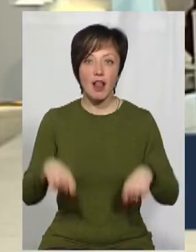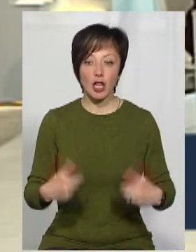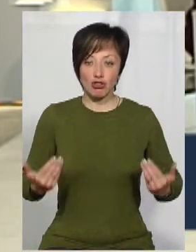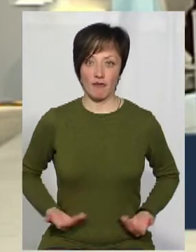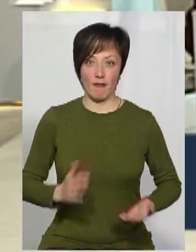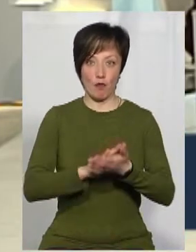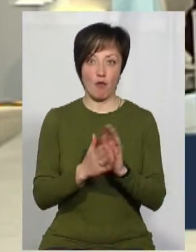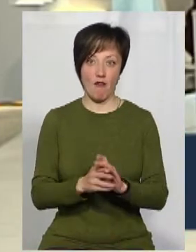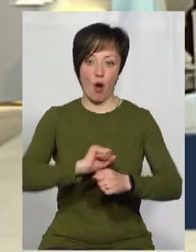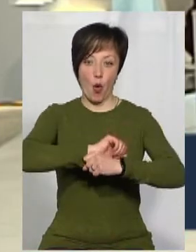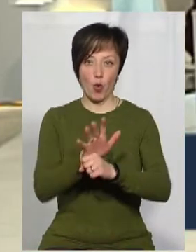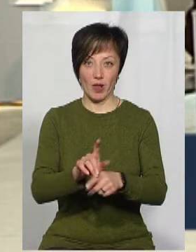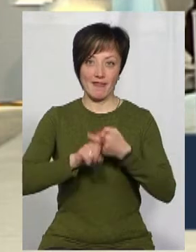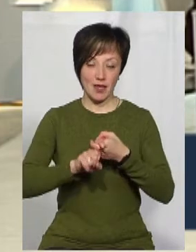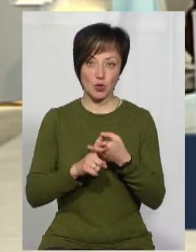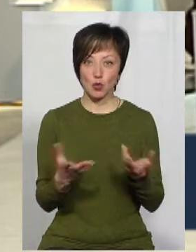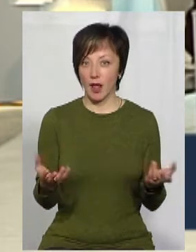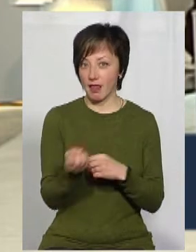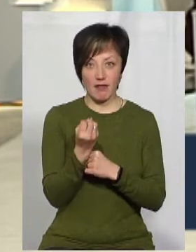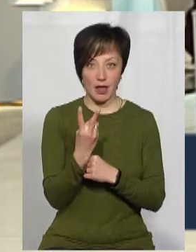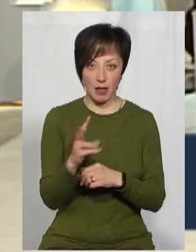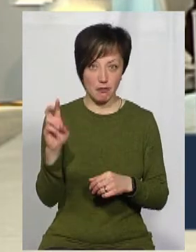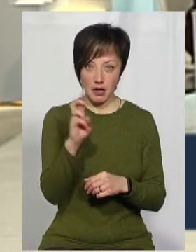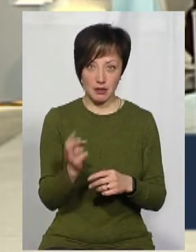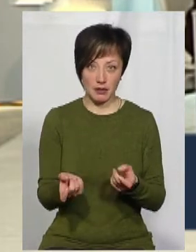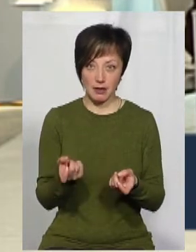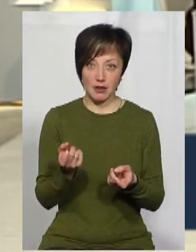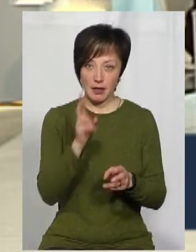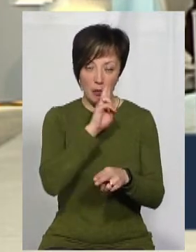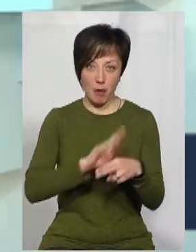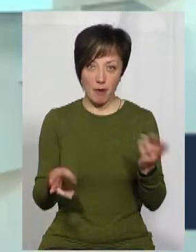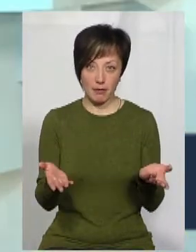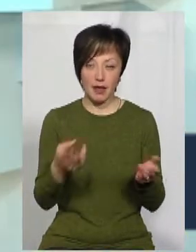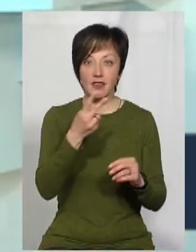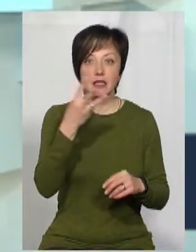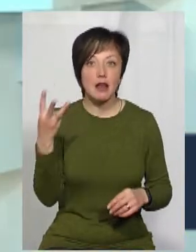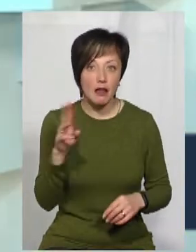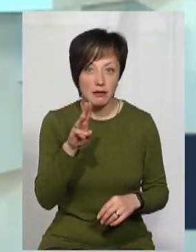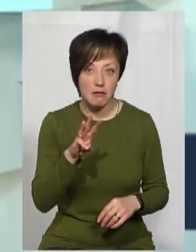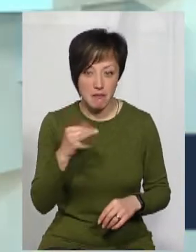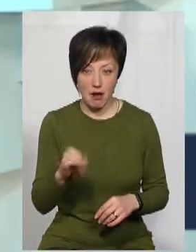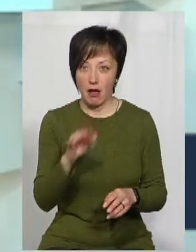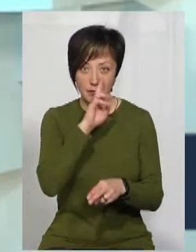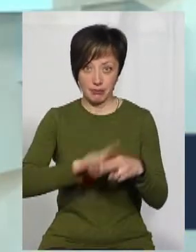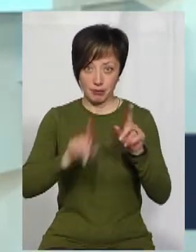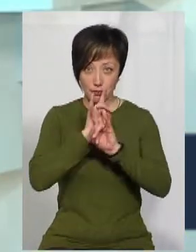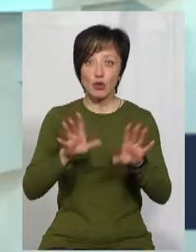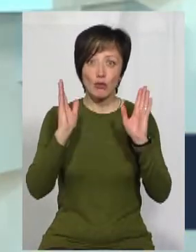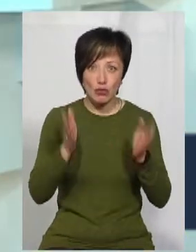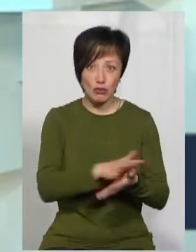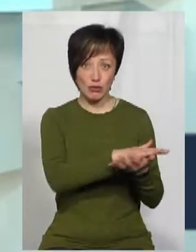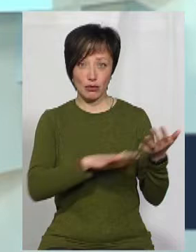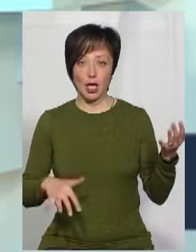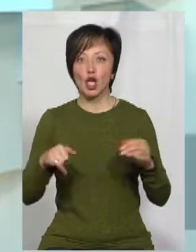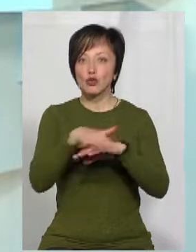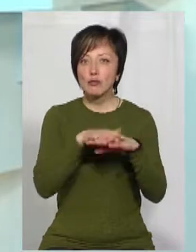живе в умовах коронавірусу. Тому що коронавірус, він же 12 травня нікуди не дінеться. 23 травня він нікуди не дінеться. Він буде.